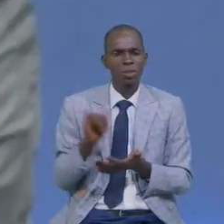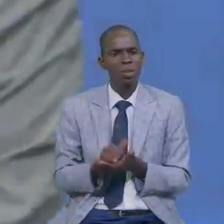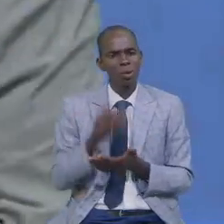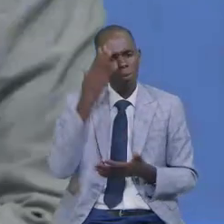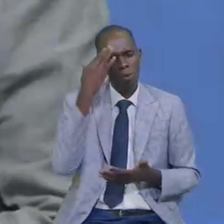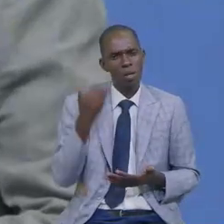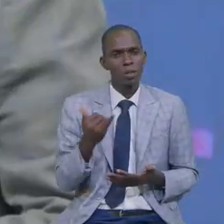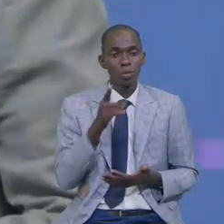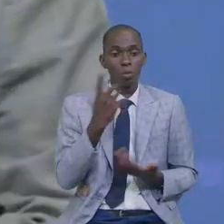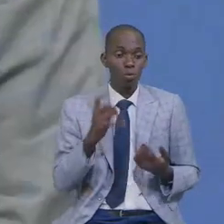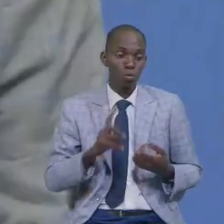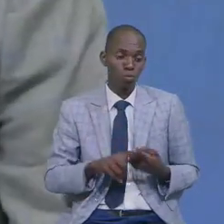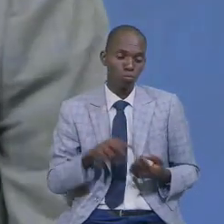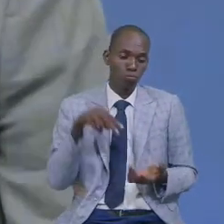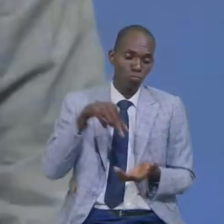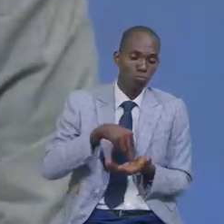1 Pierre